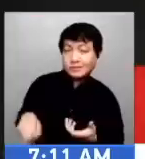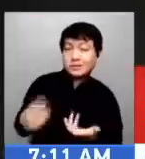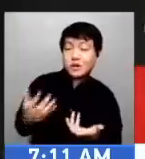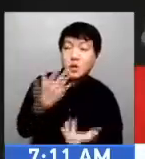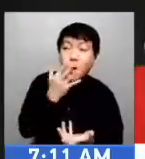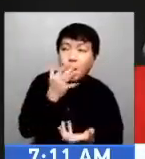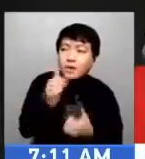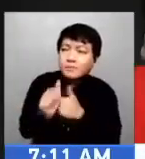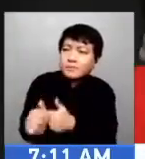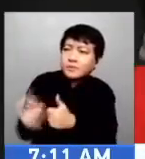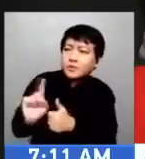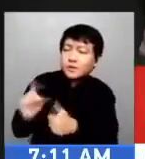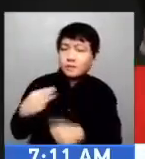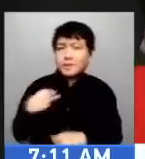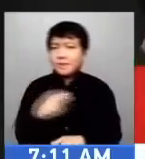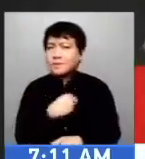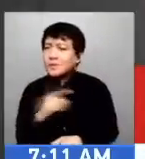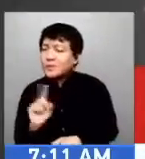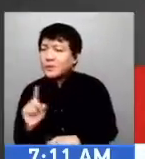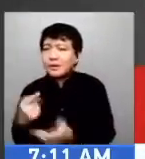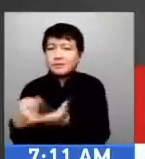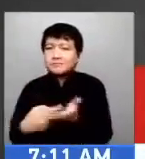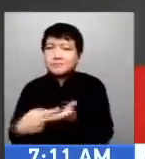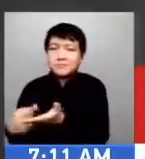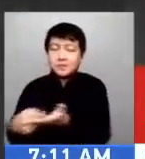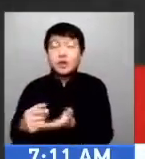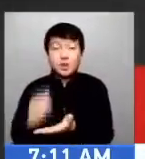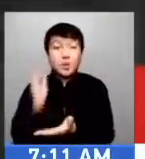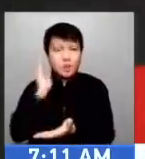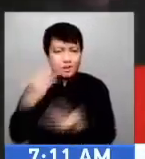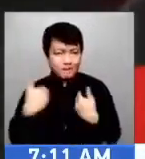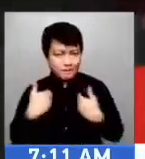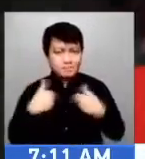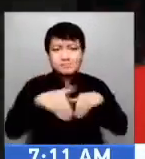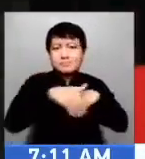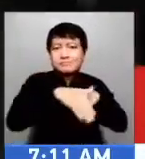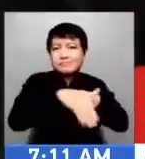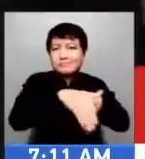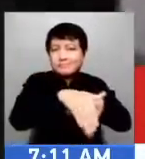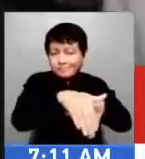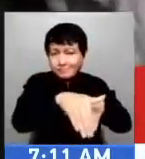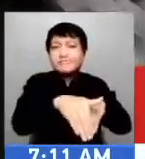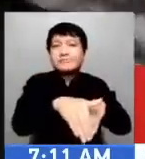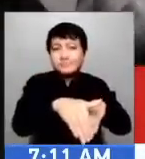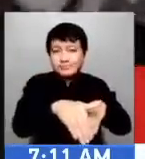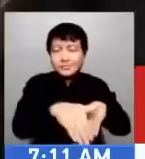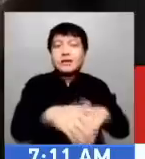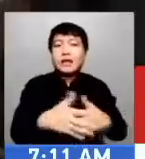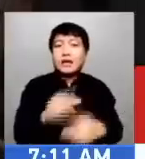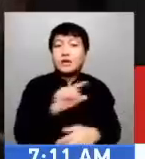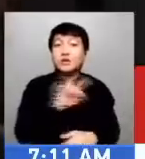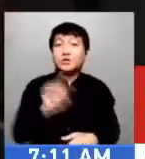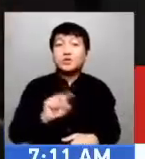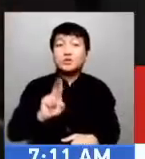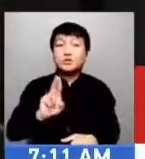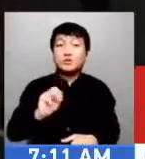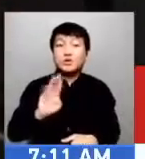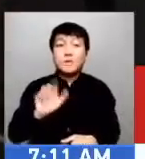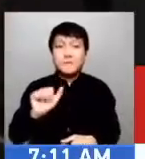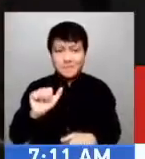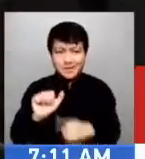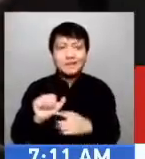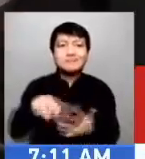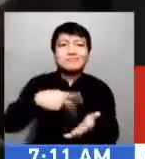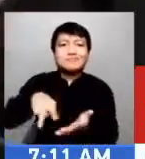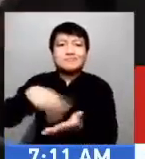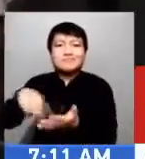member. Magkakaroon daw muna ng parada bago ang programa kung saan sabay-sabay magzuzumba ang mga kababaihan galing sa iba't ibang lugar